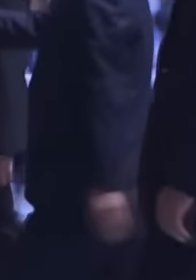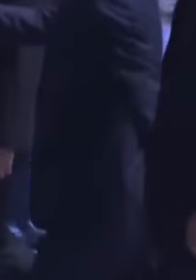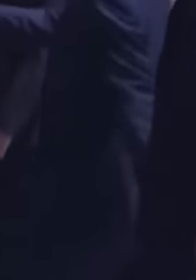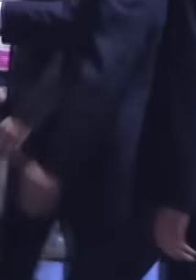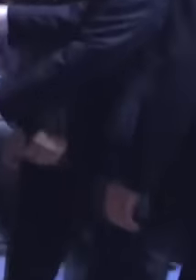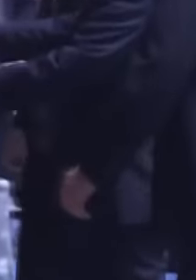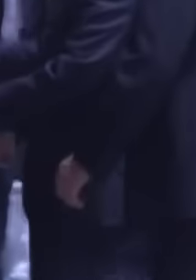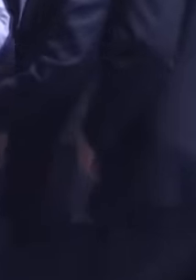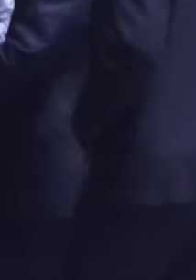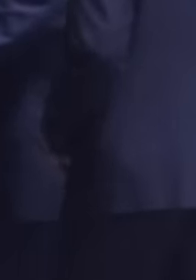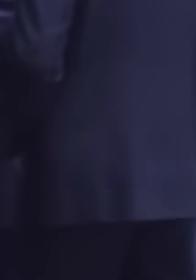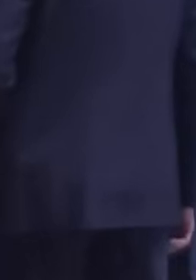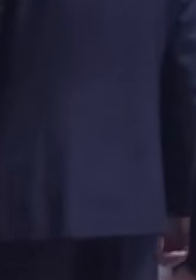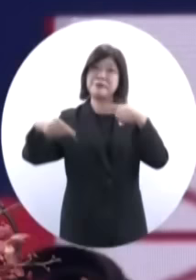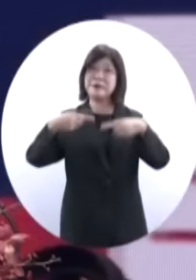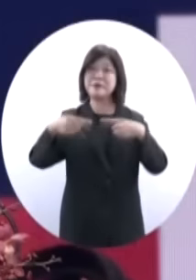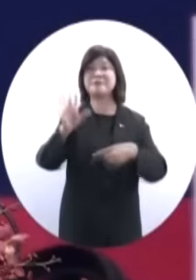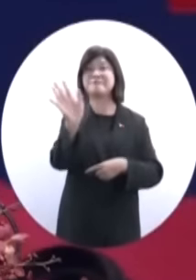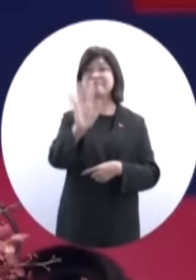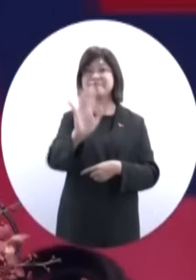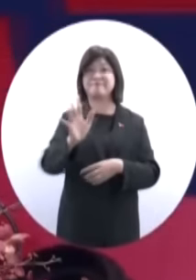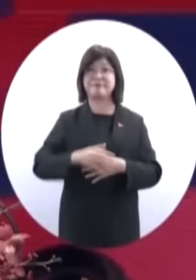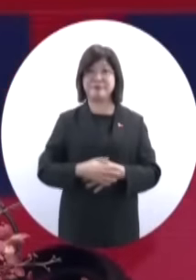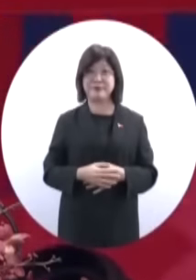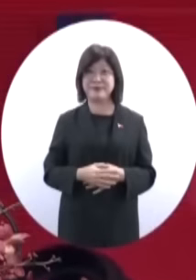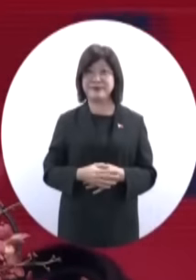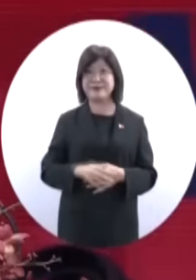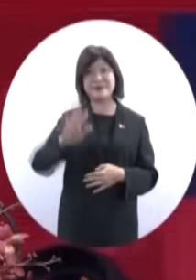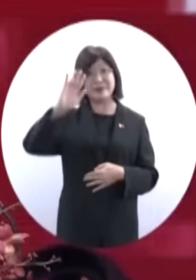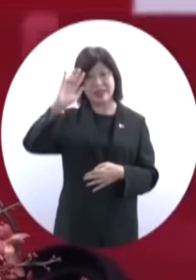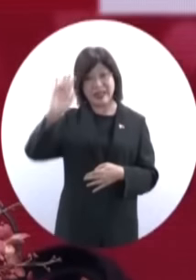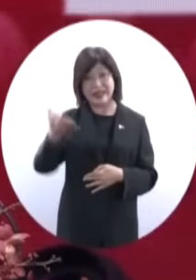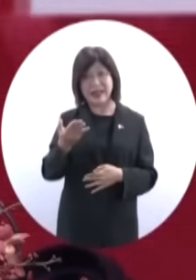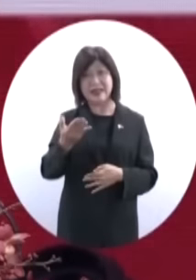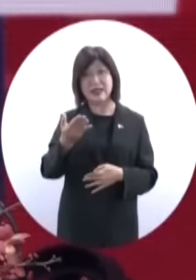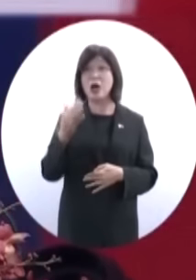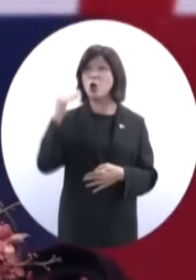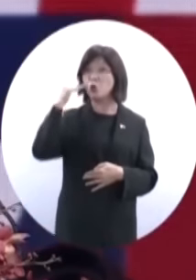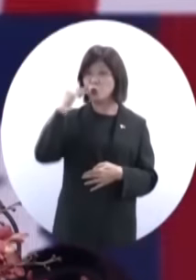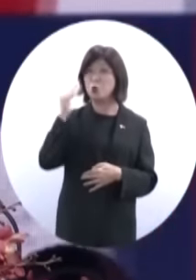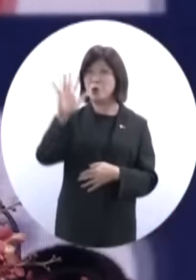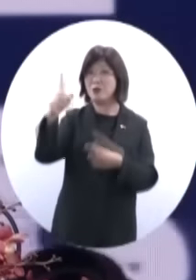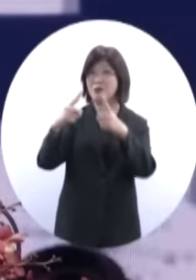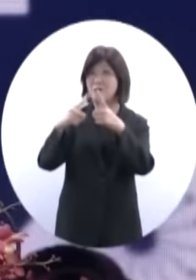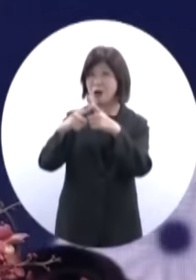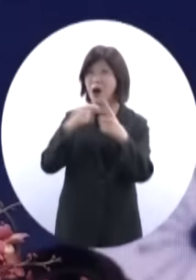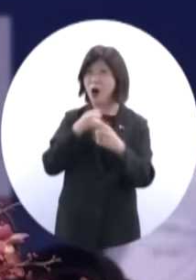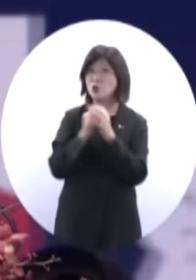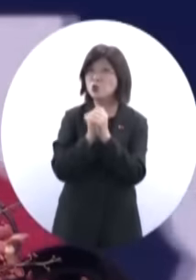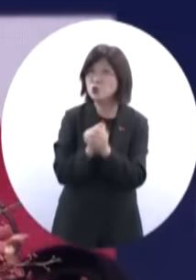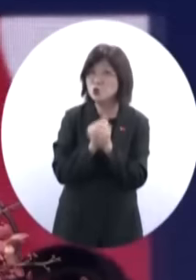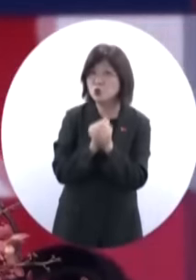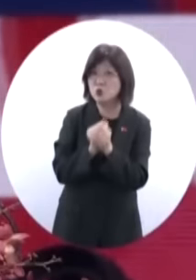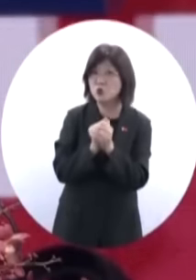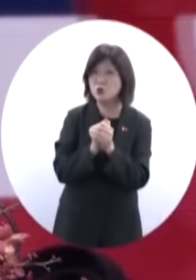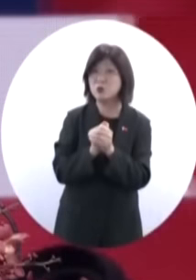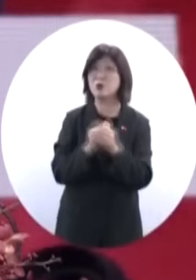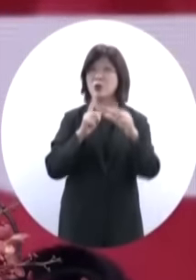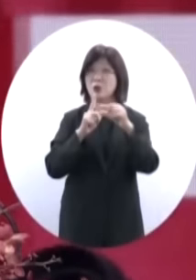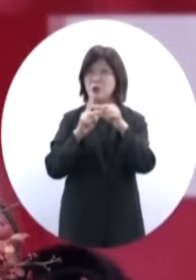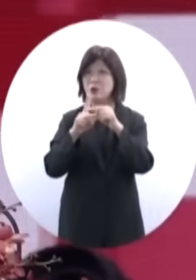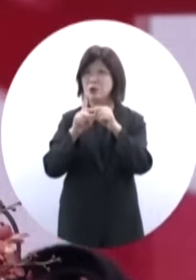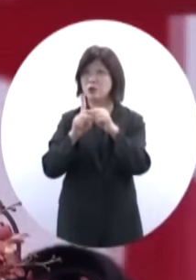约，到什么2758号决议不应该拘束台湾。到我们看到他最近说两岸不能签署和平协议，到他今天讲中华人民共和